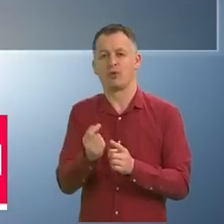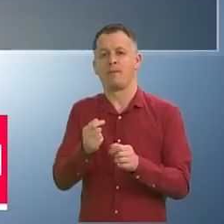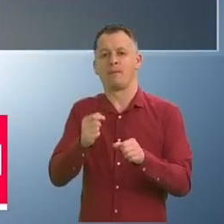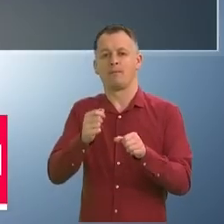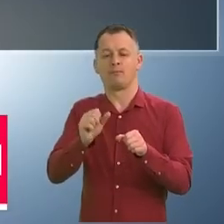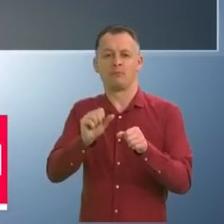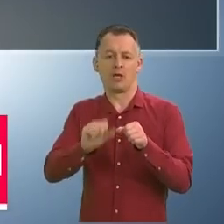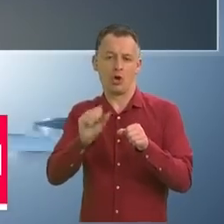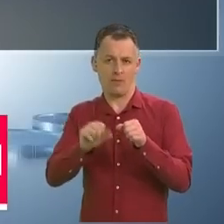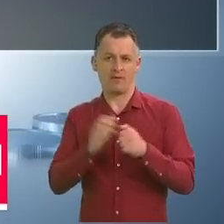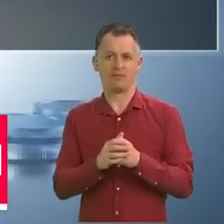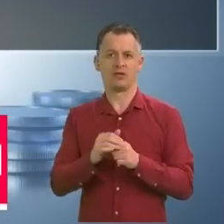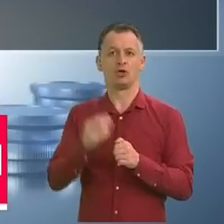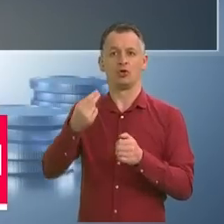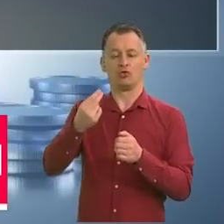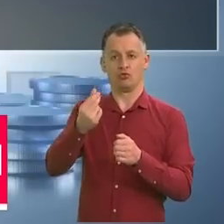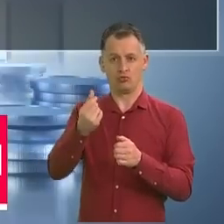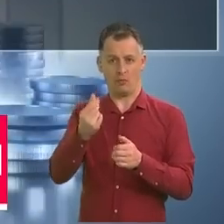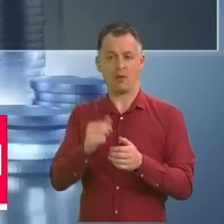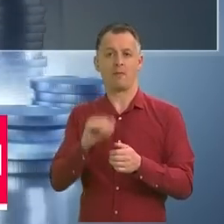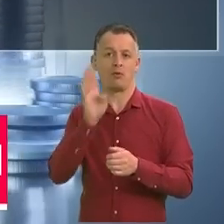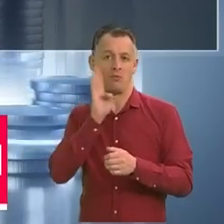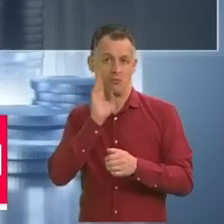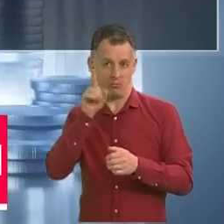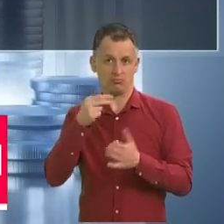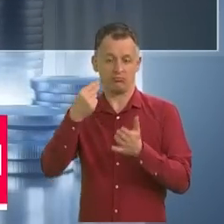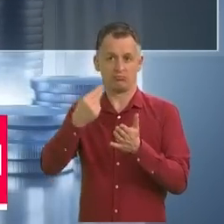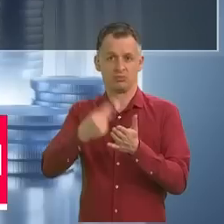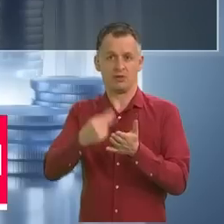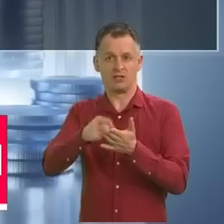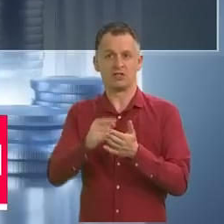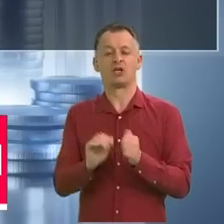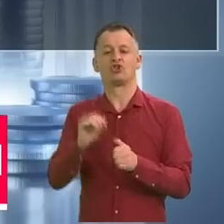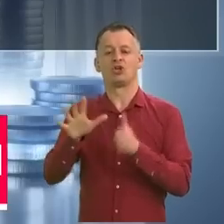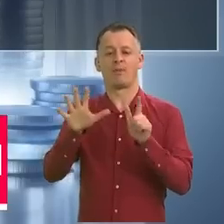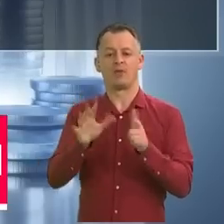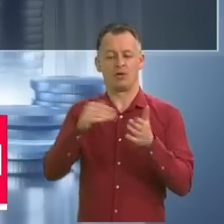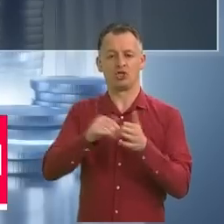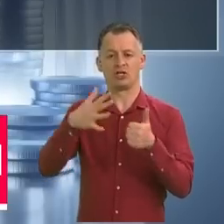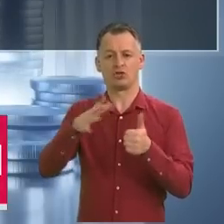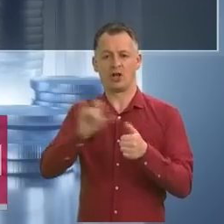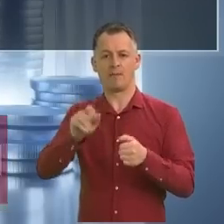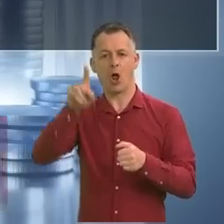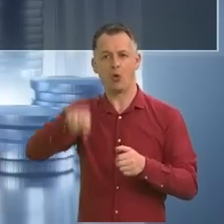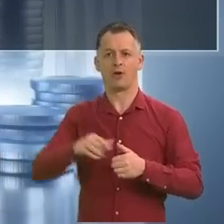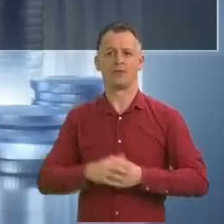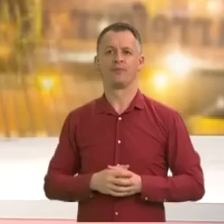primită de femeile fără venituri sau cu venituri independente care încheie acum o astfel de asigurare este de 7.600 de lei pe lună.